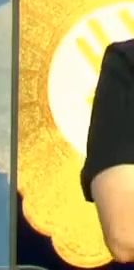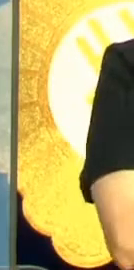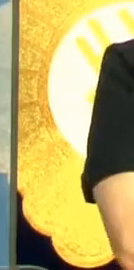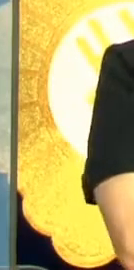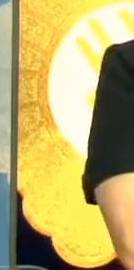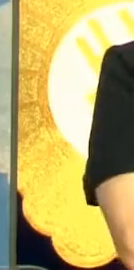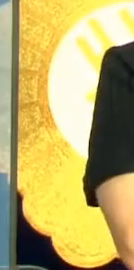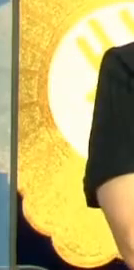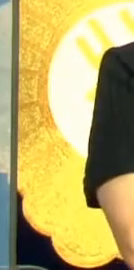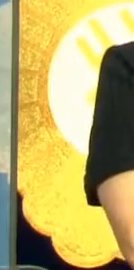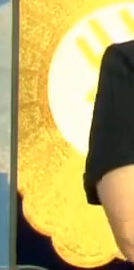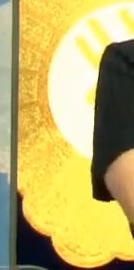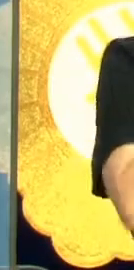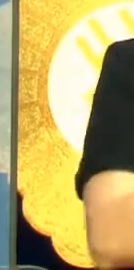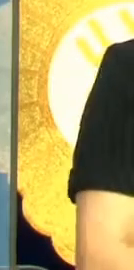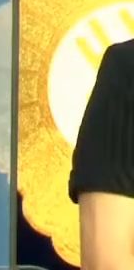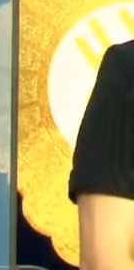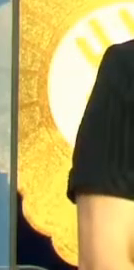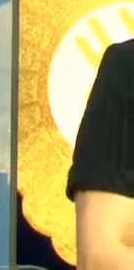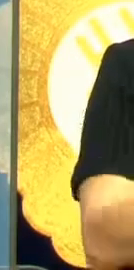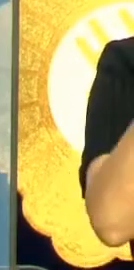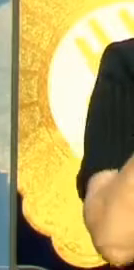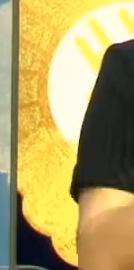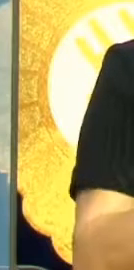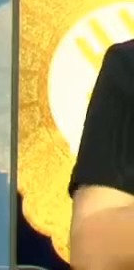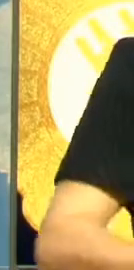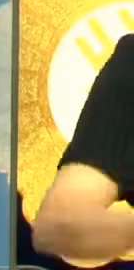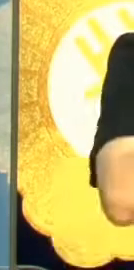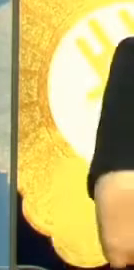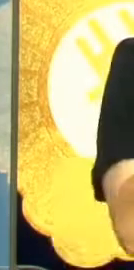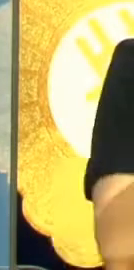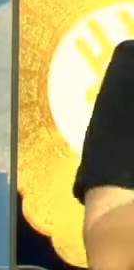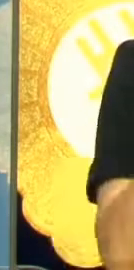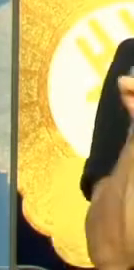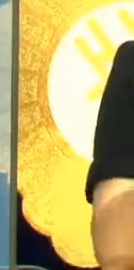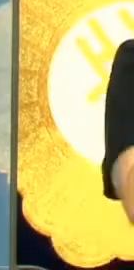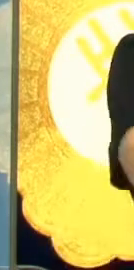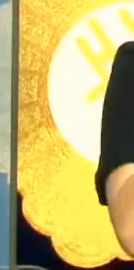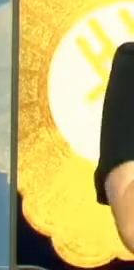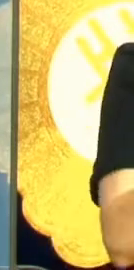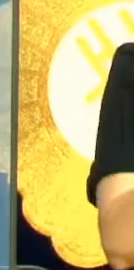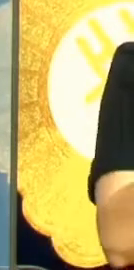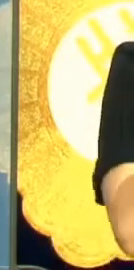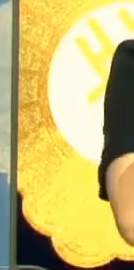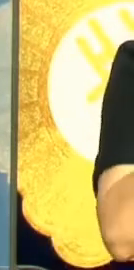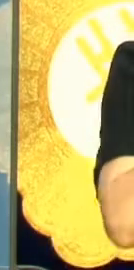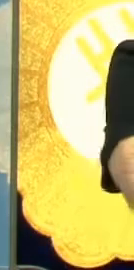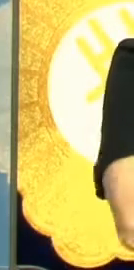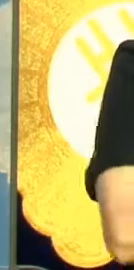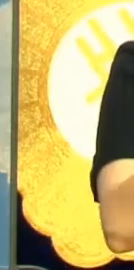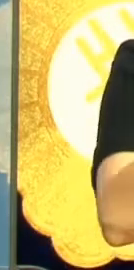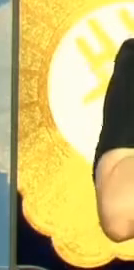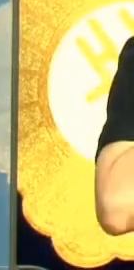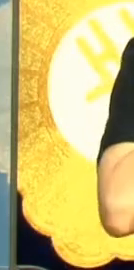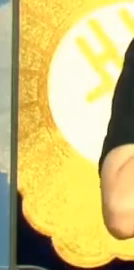최선을 다하겠다고 밝혔습니다. 하지만 우리가 받은 것은 시각장애인의 생존권을